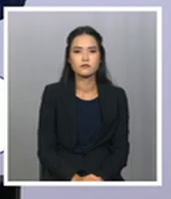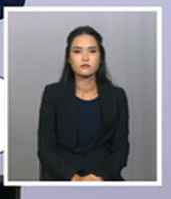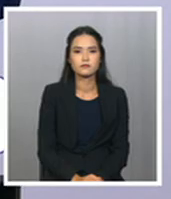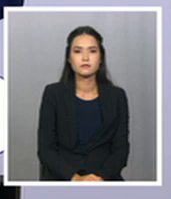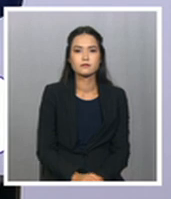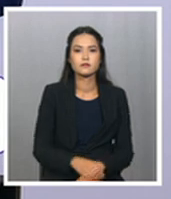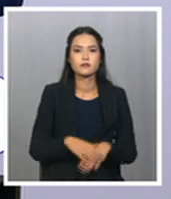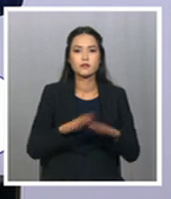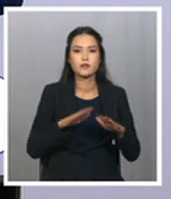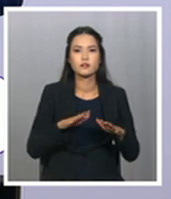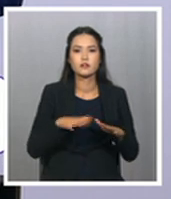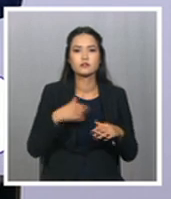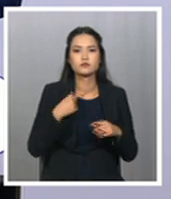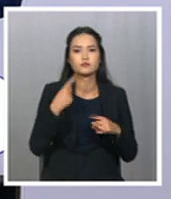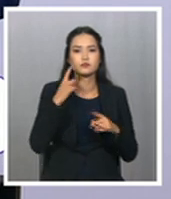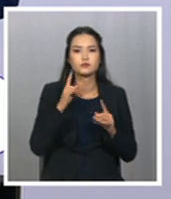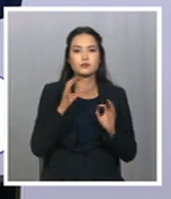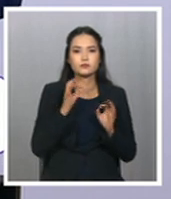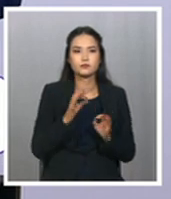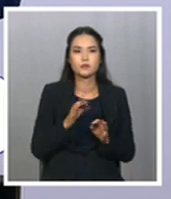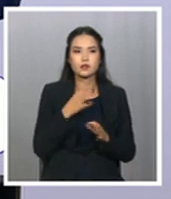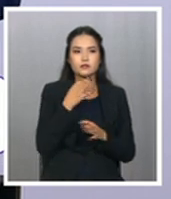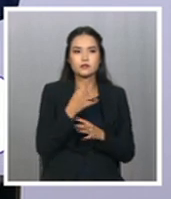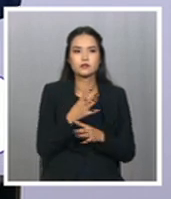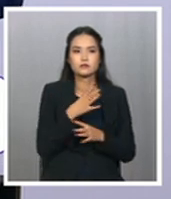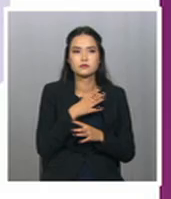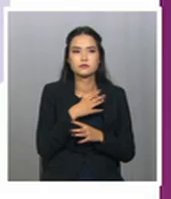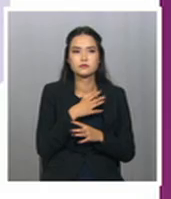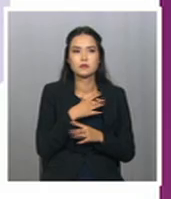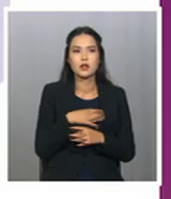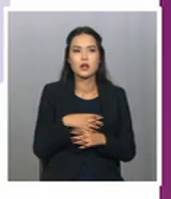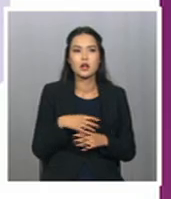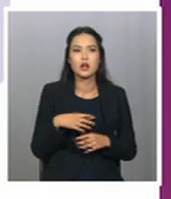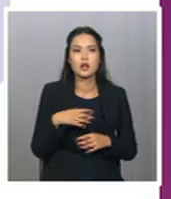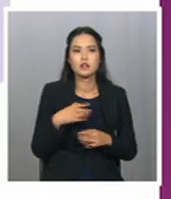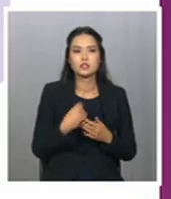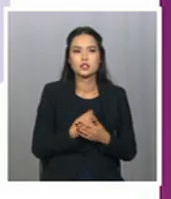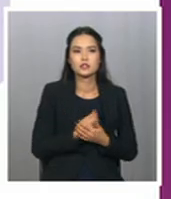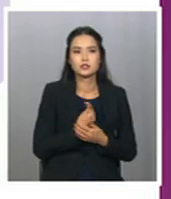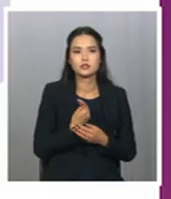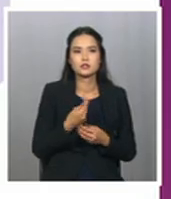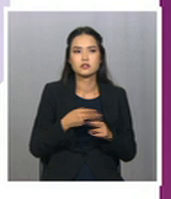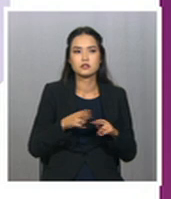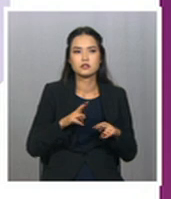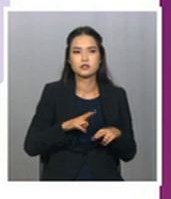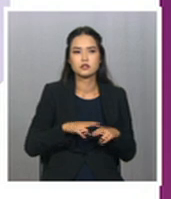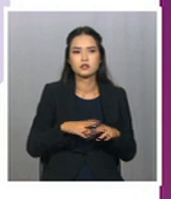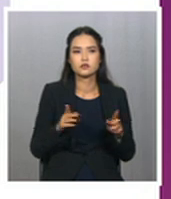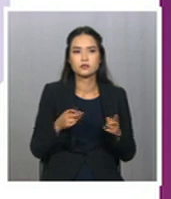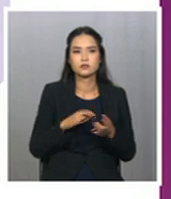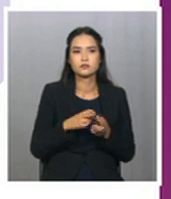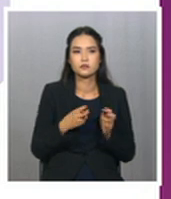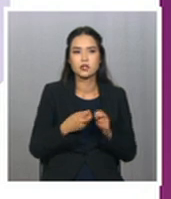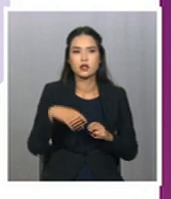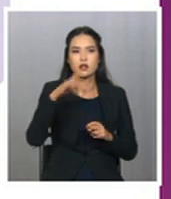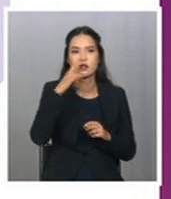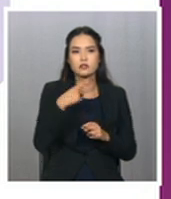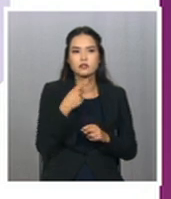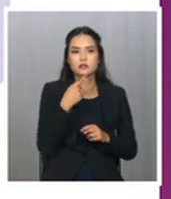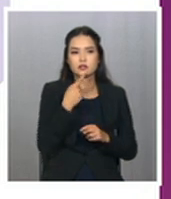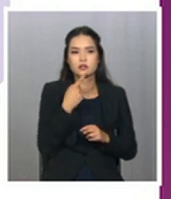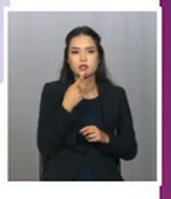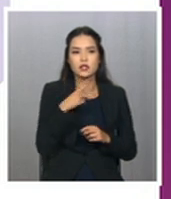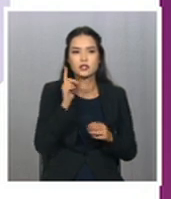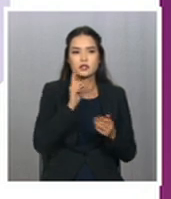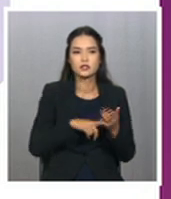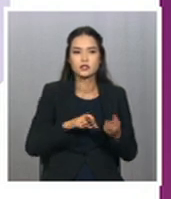Оқушылар, сіздер дұрыс жауап берді деп ойлаймын. Жауабы: қарқаралы петициясы көтерген мәселелер қазақ тілі,